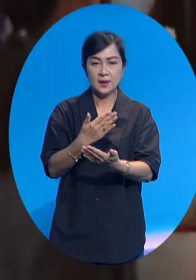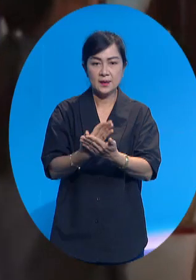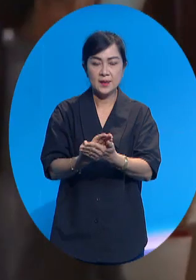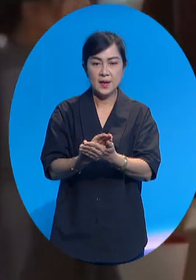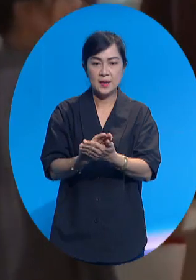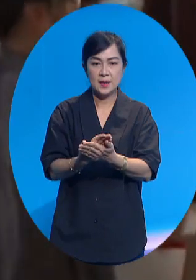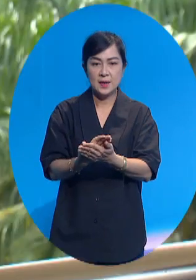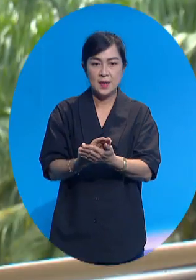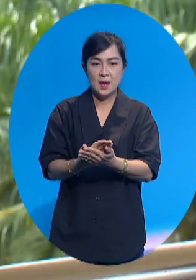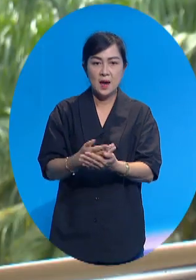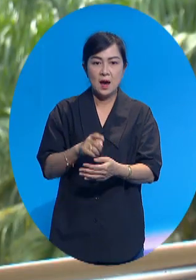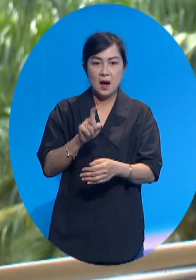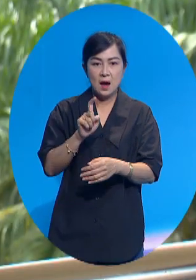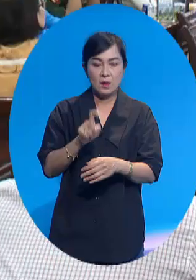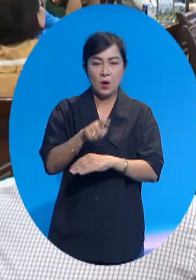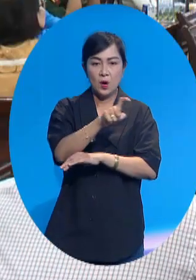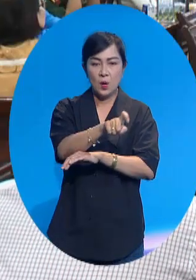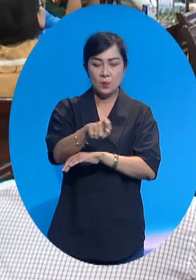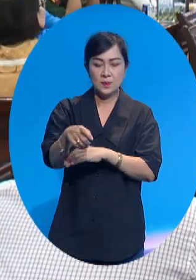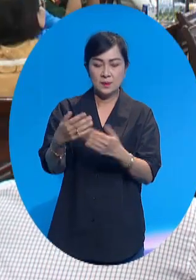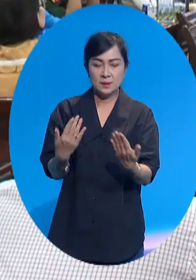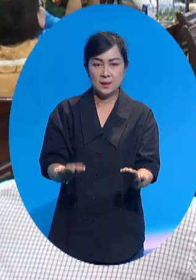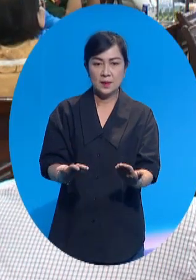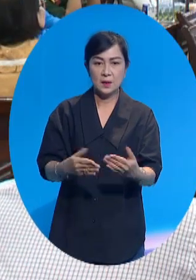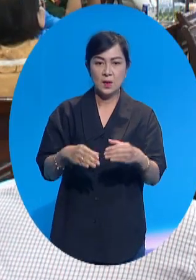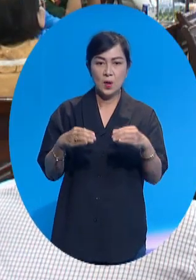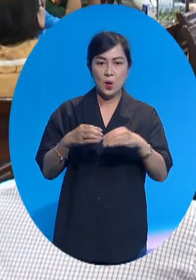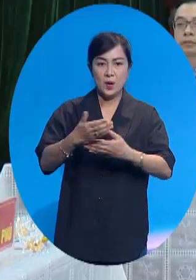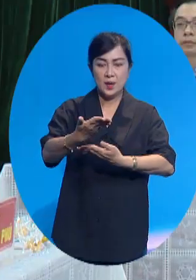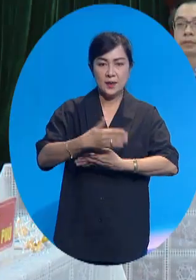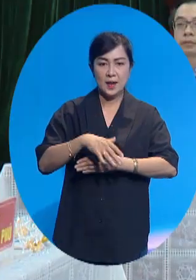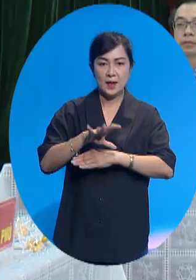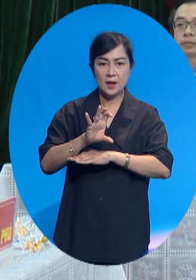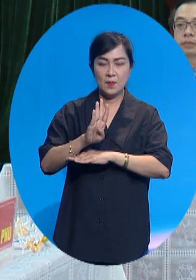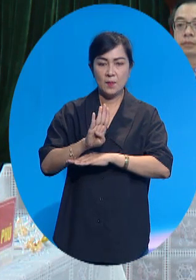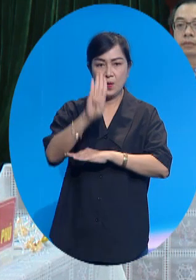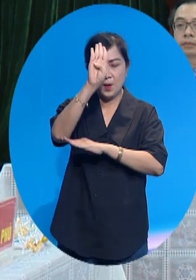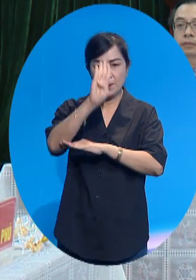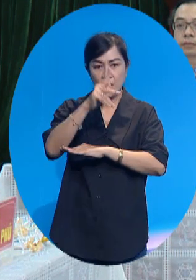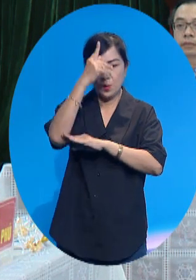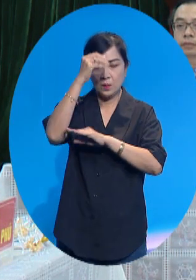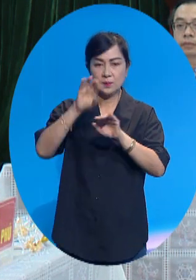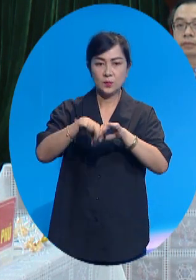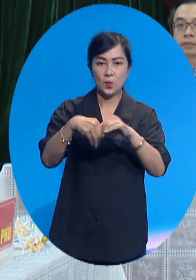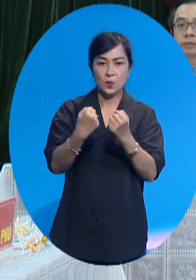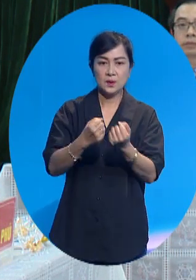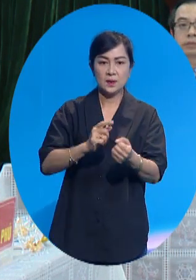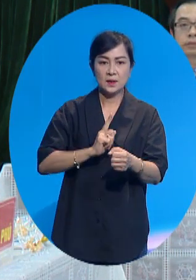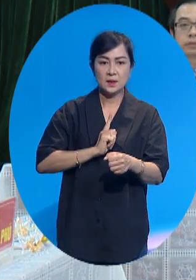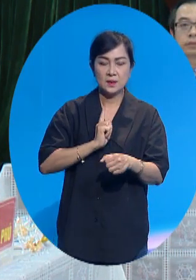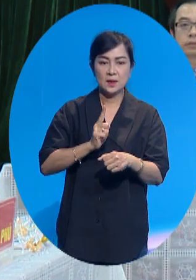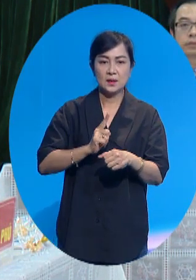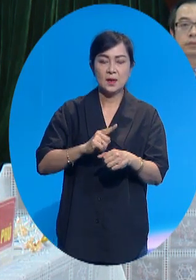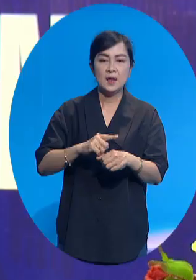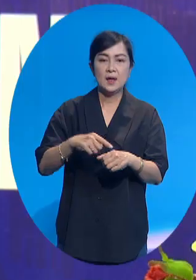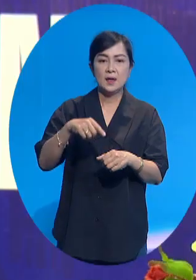thác, tôn tạo và các công trình này. Hội thảo nhận được 51 bài tham luận của nhà khoa học, các tổ chức cá nhân có liên quan trực